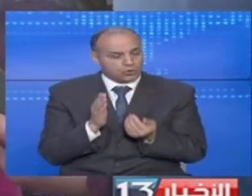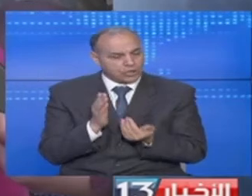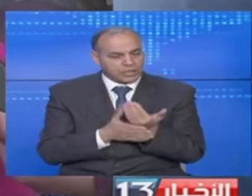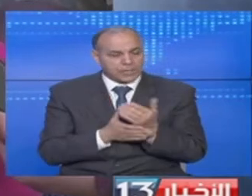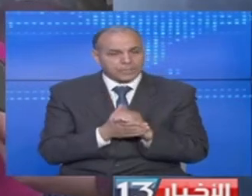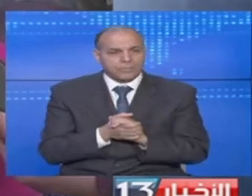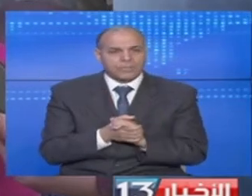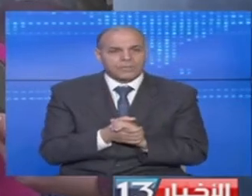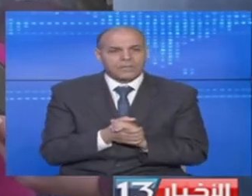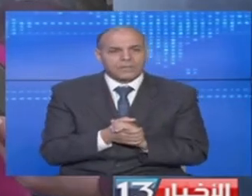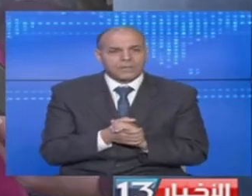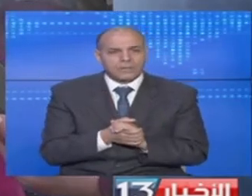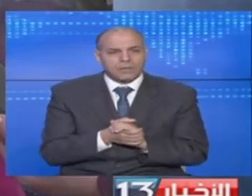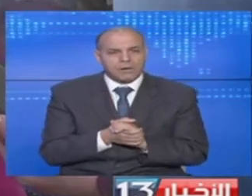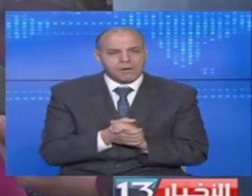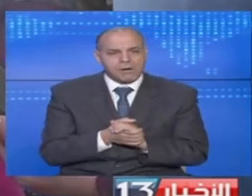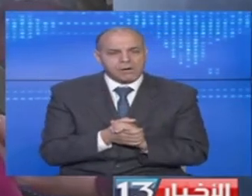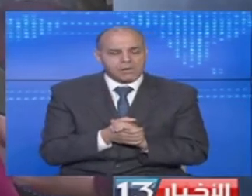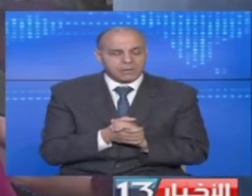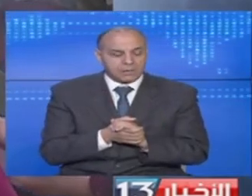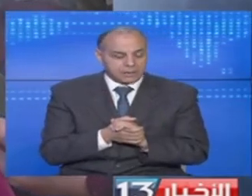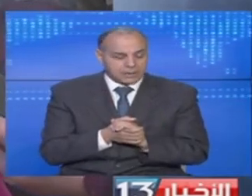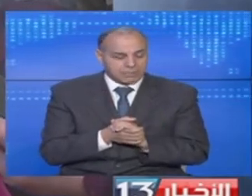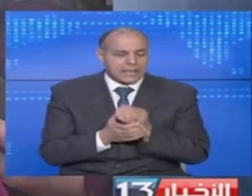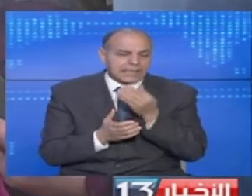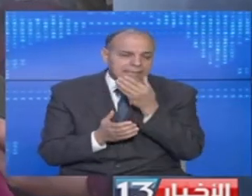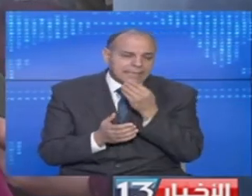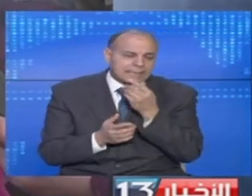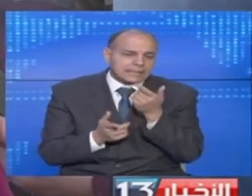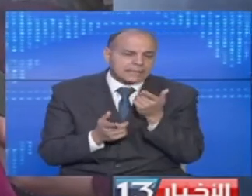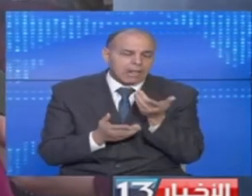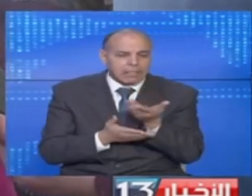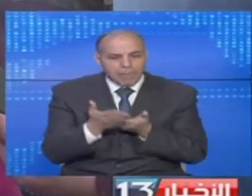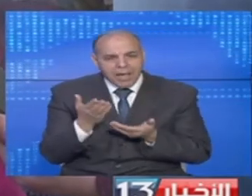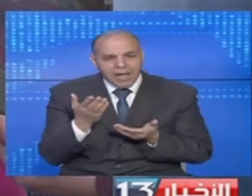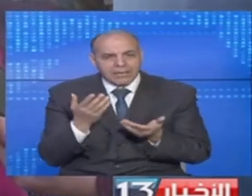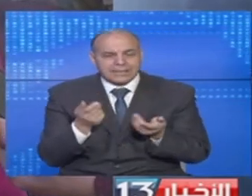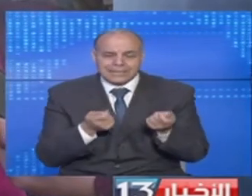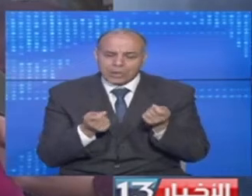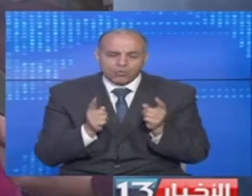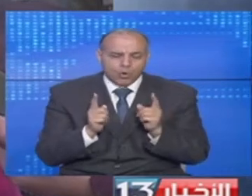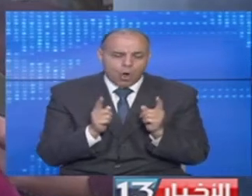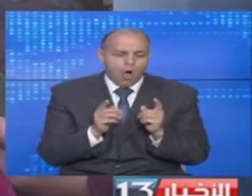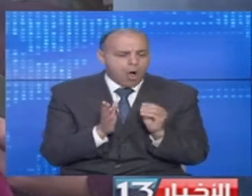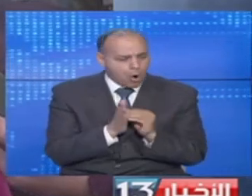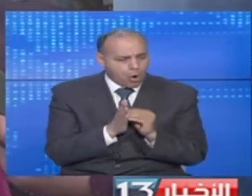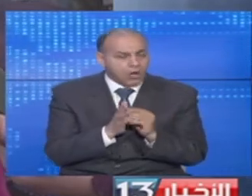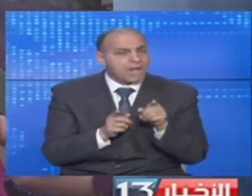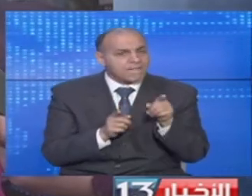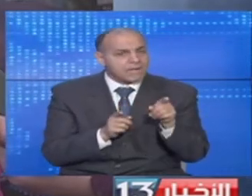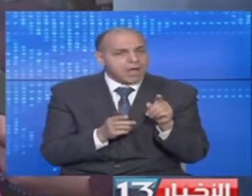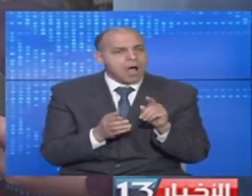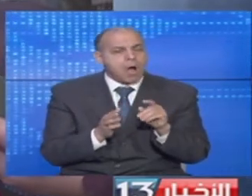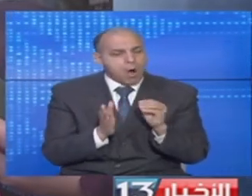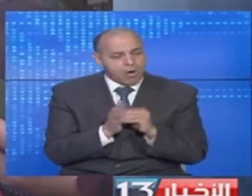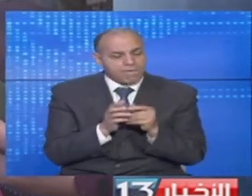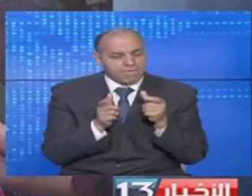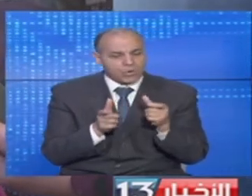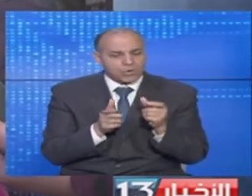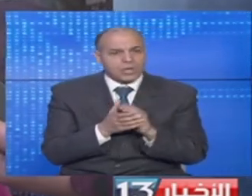الحديثة، ماهيش فقط لتسهيل التبادل التجاري بين النساء، هي باش توفر أيضا